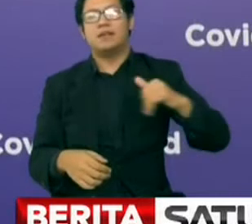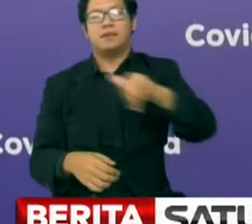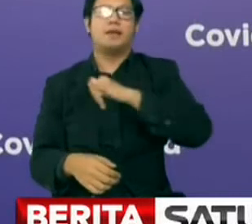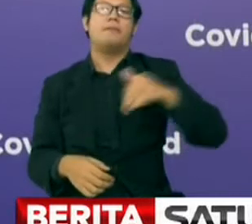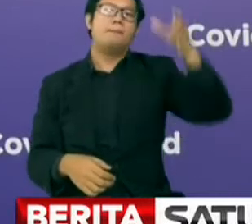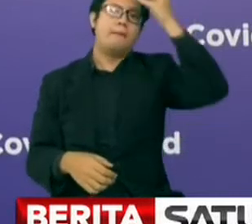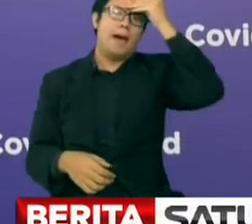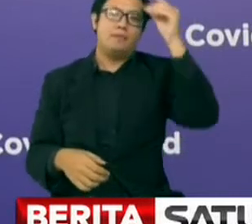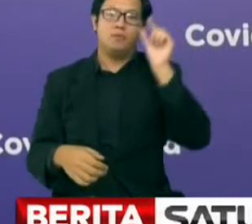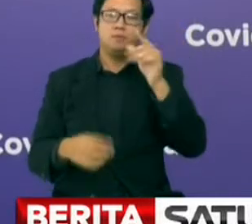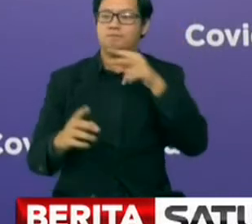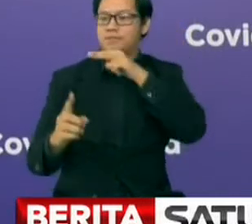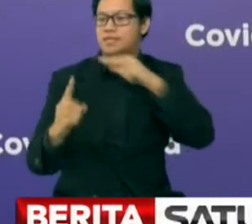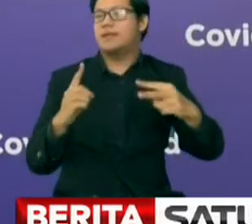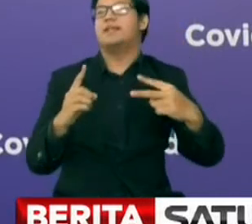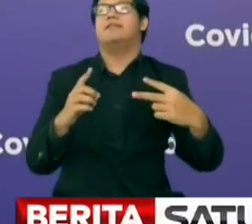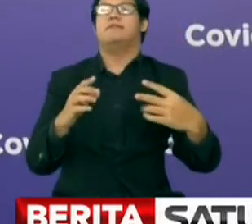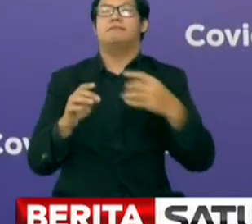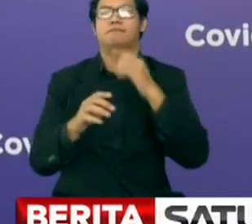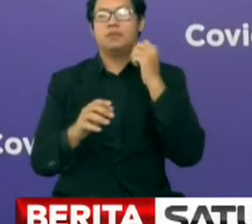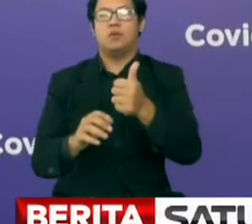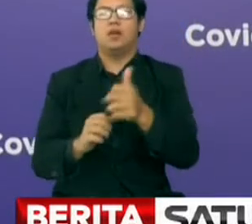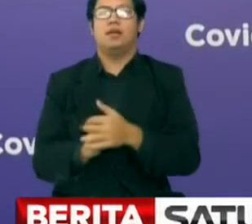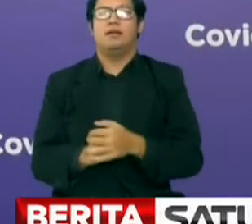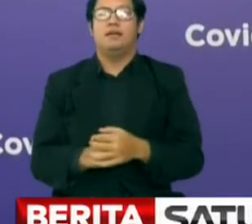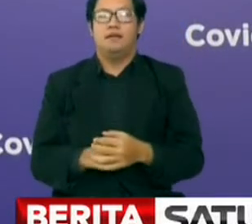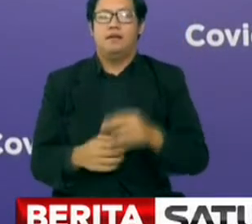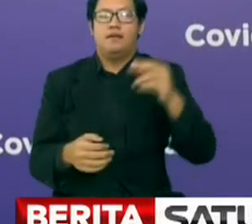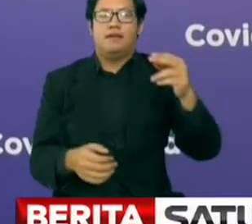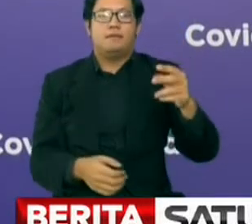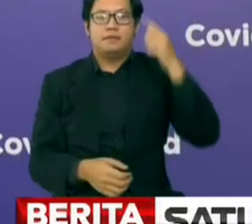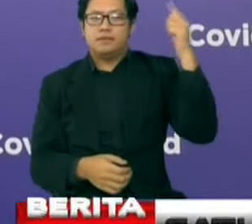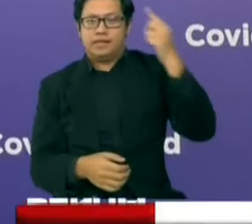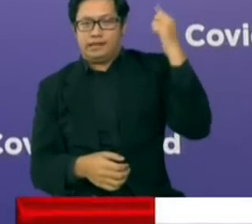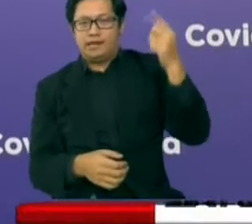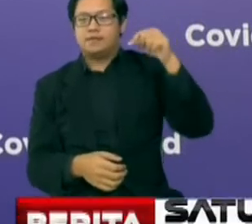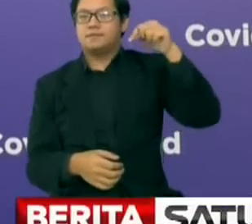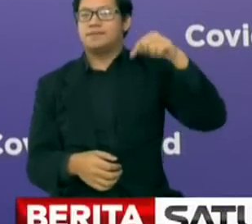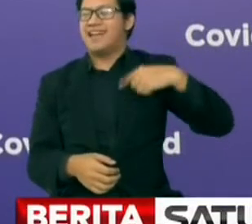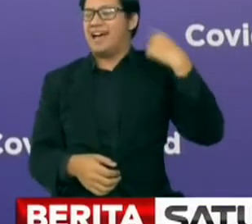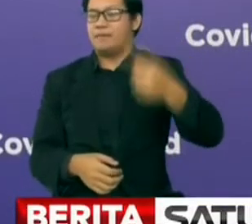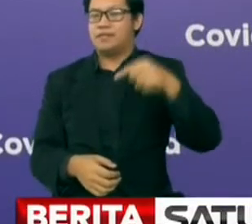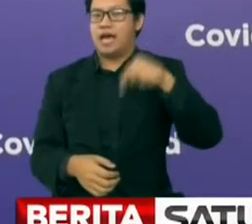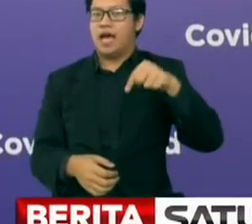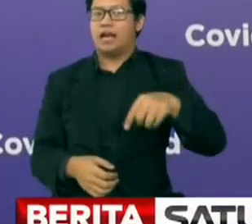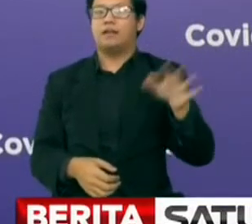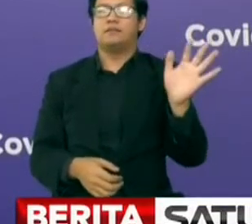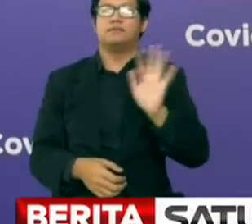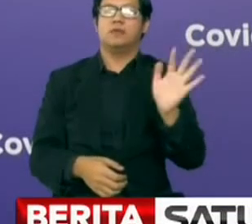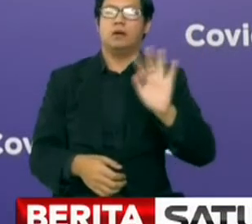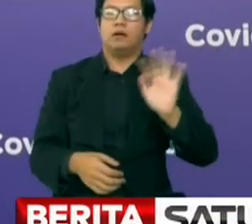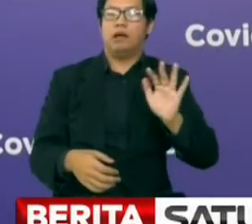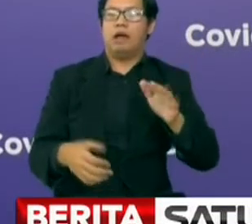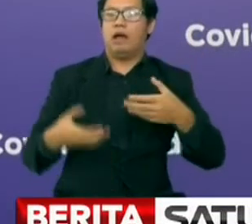Pada perspektif yang benar pemerintah Sampai dengan saat ini tidak melakukan relaksasi